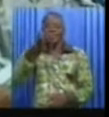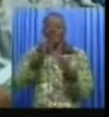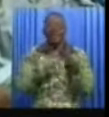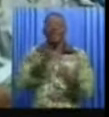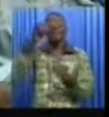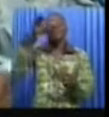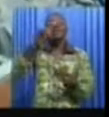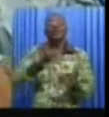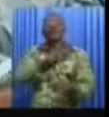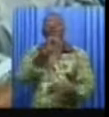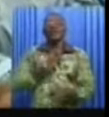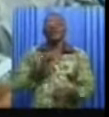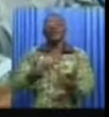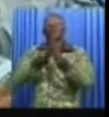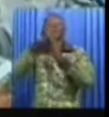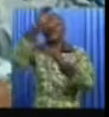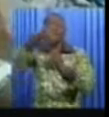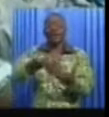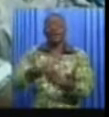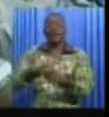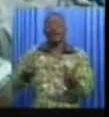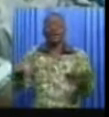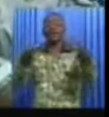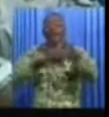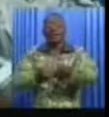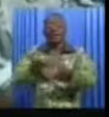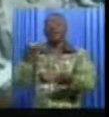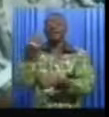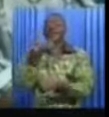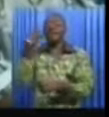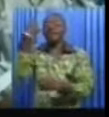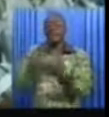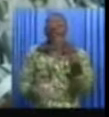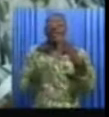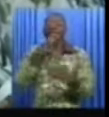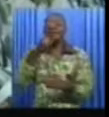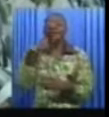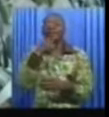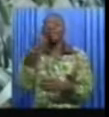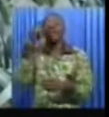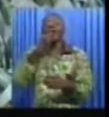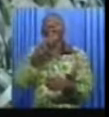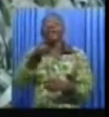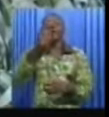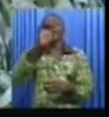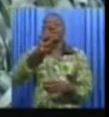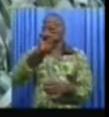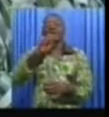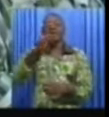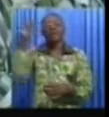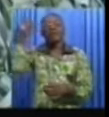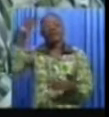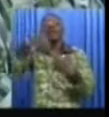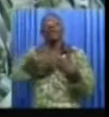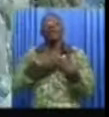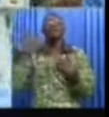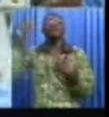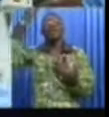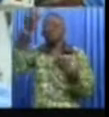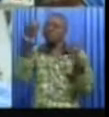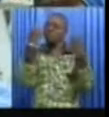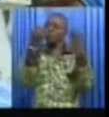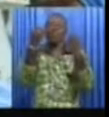dans la salle, dans cette salle-là, qui est-ce qui veut être sénateur, il y aura beaucoup de